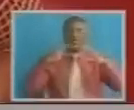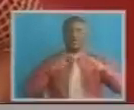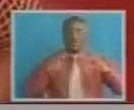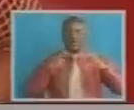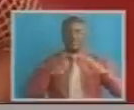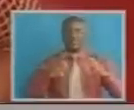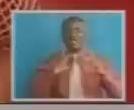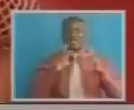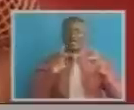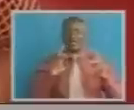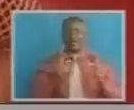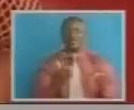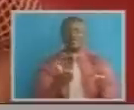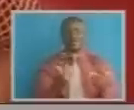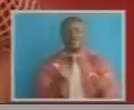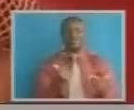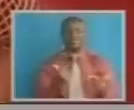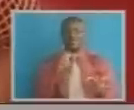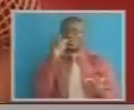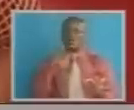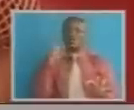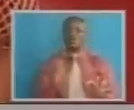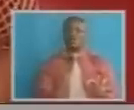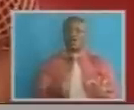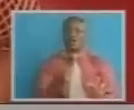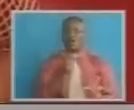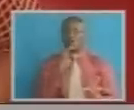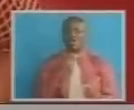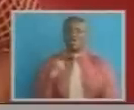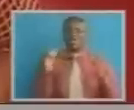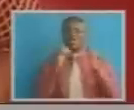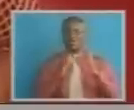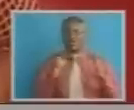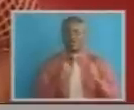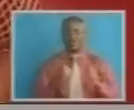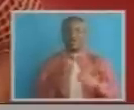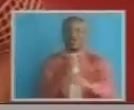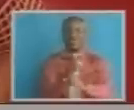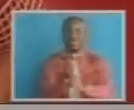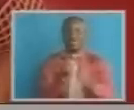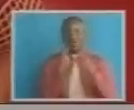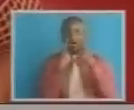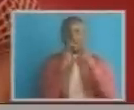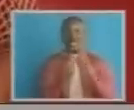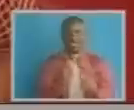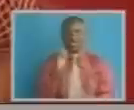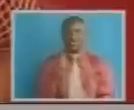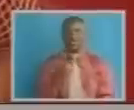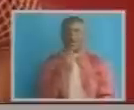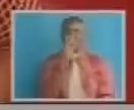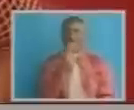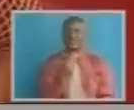zimekuwa zikiwapelekea Watu kutokupiga Kura na itazingatia Pia kuangalia Kama Pia sababu hiyo ya jumapili ni